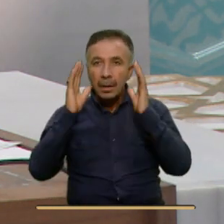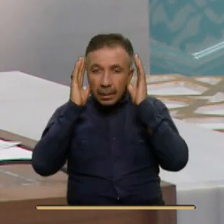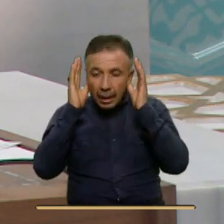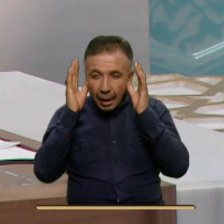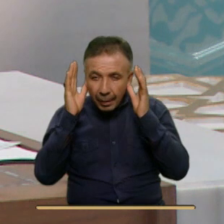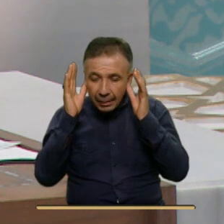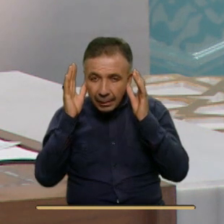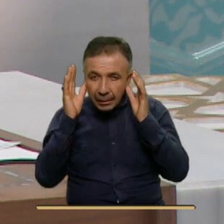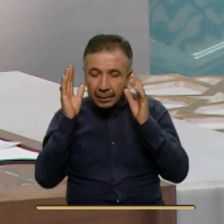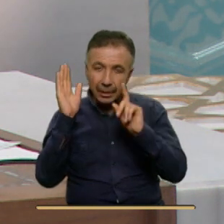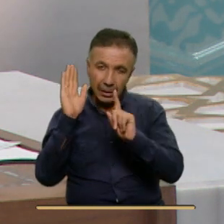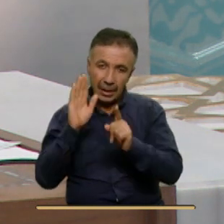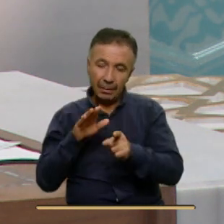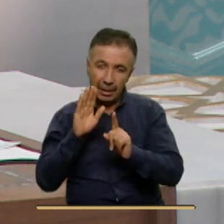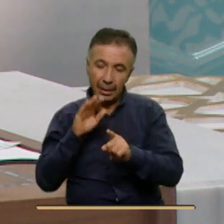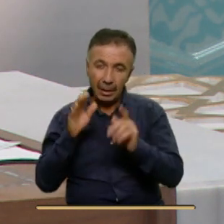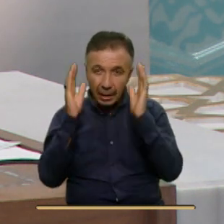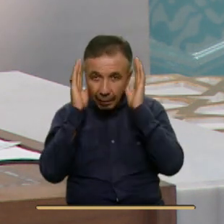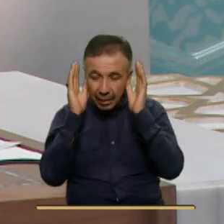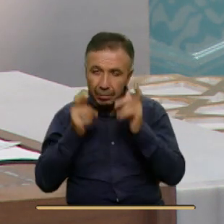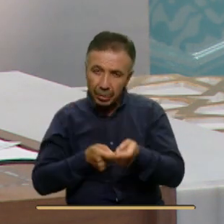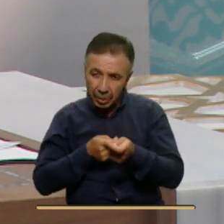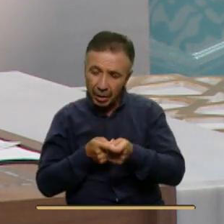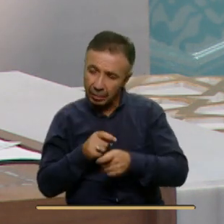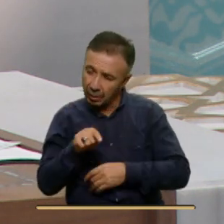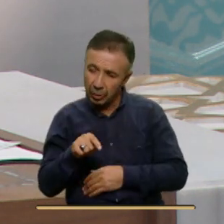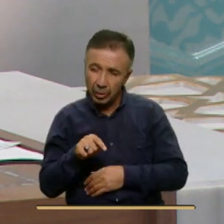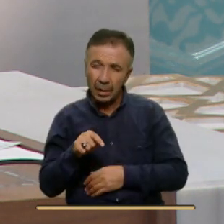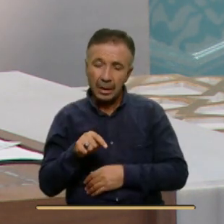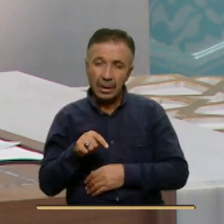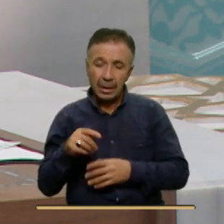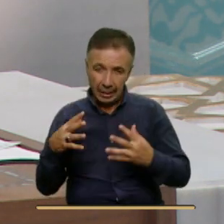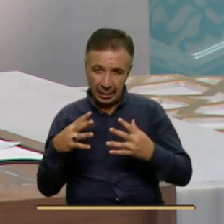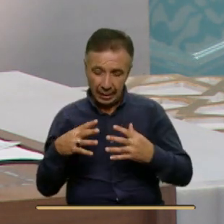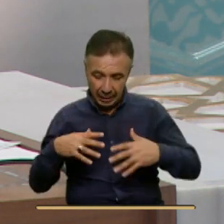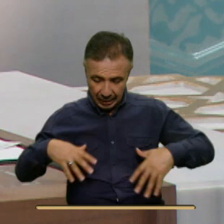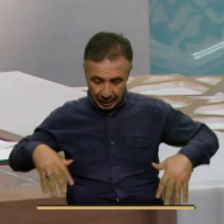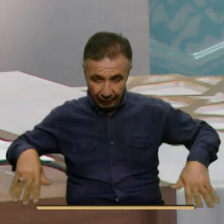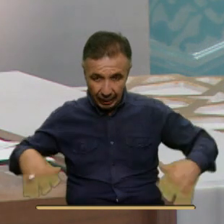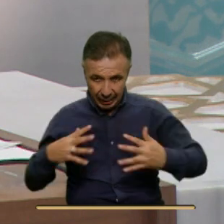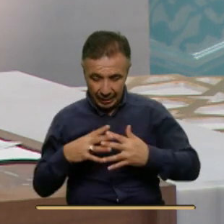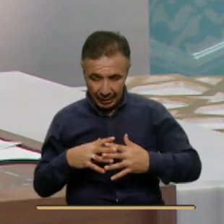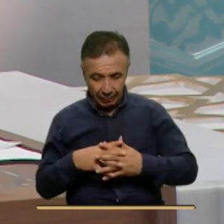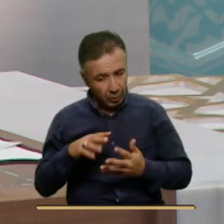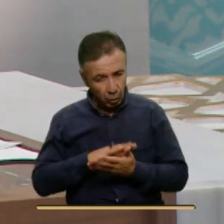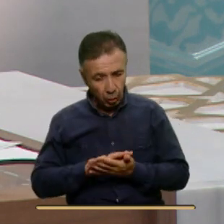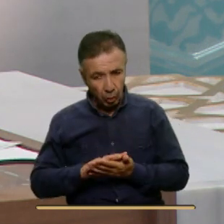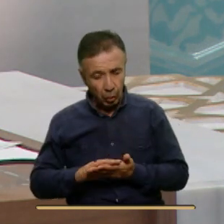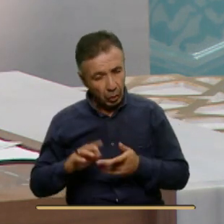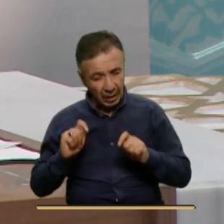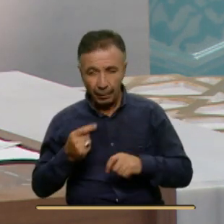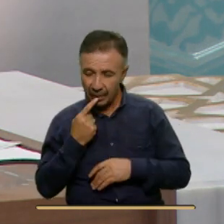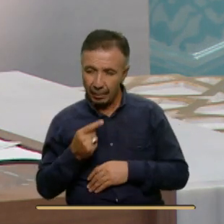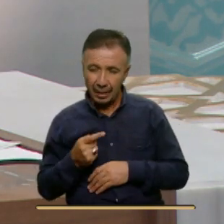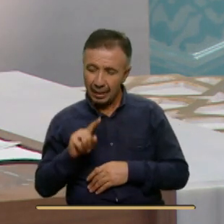cemaatle namazın bir eğitimi de budur. Safları sık ve düzgün tutmak demek sadece namazla